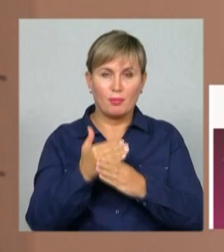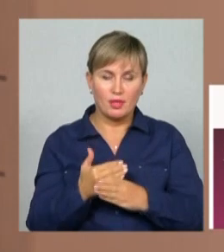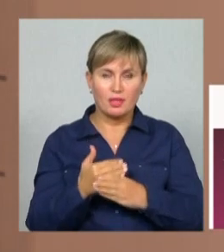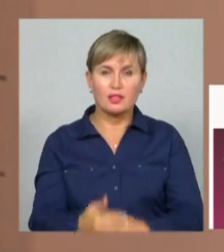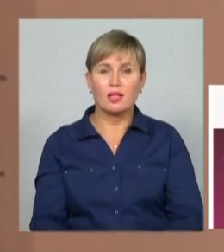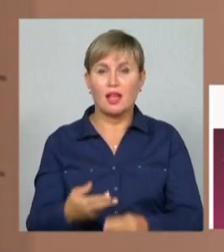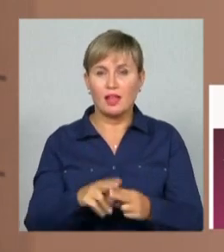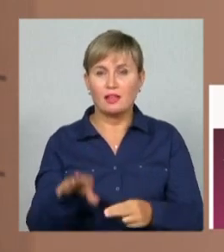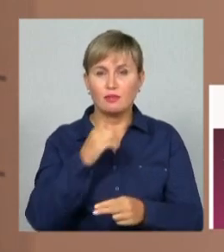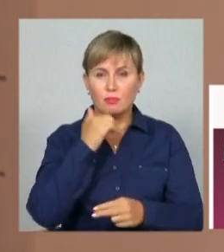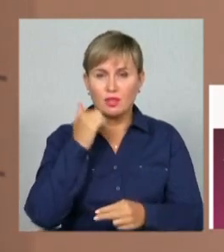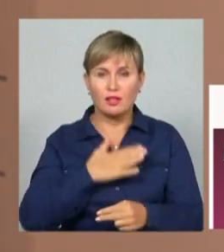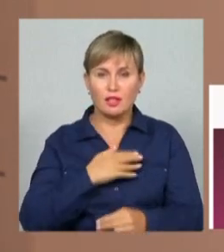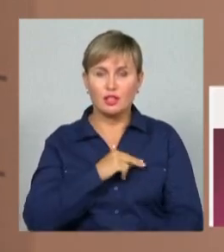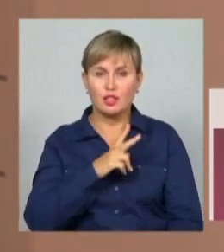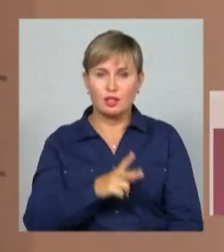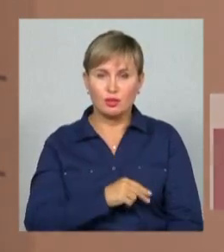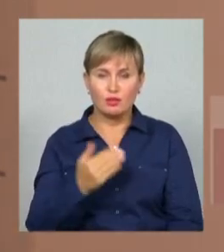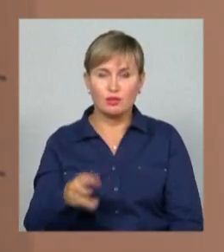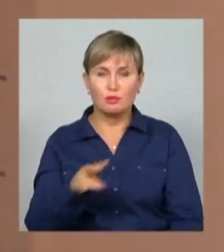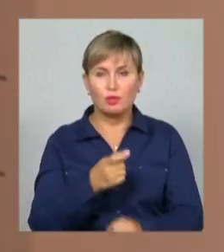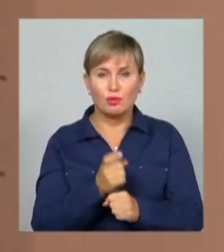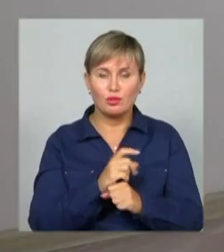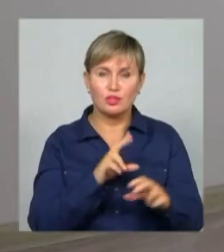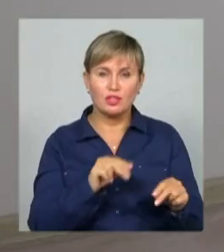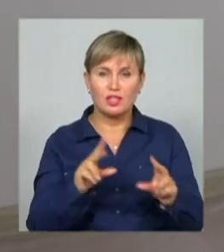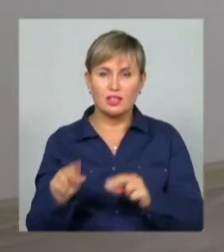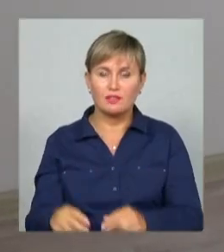помощи. Это все благодаря нашей дочери Аяла. Мы очень счастливы.